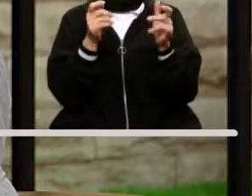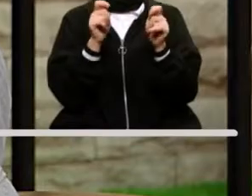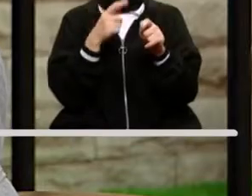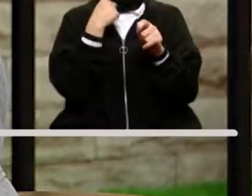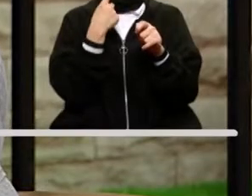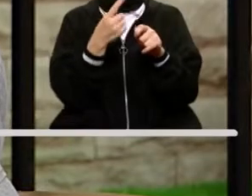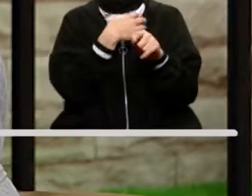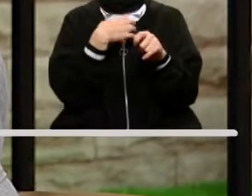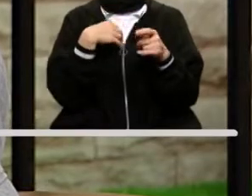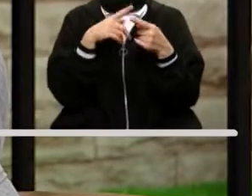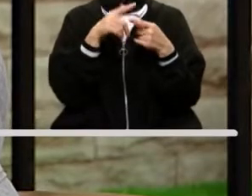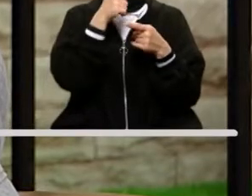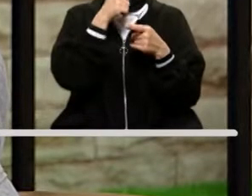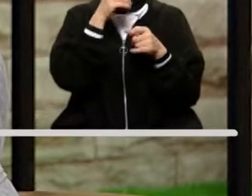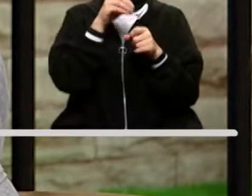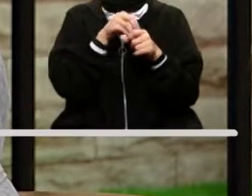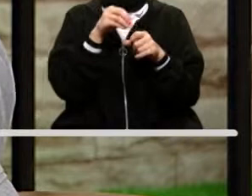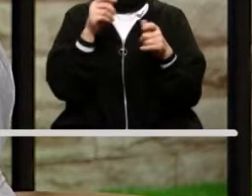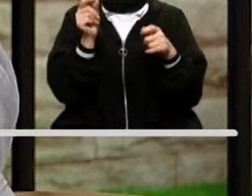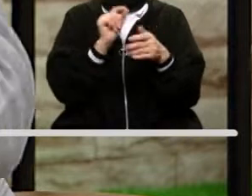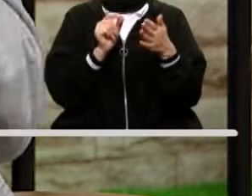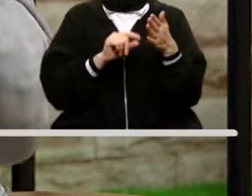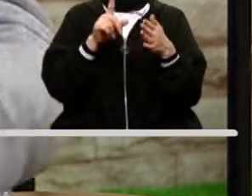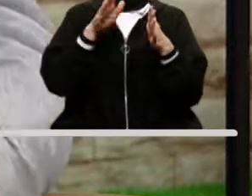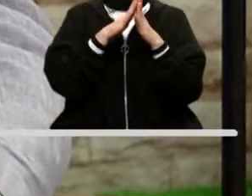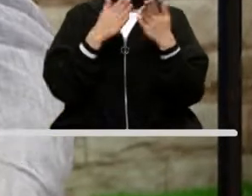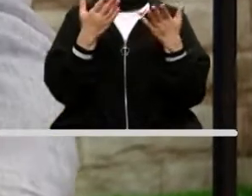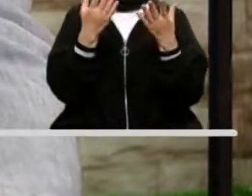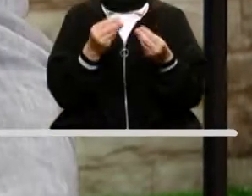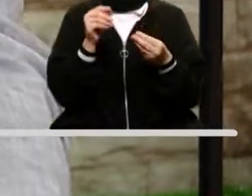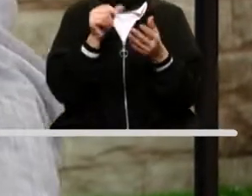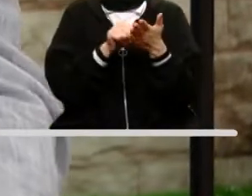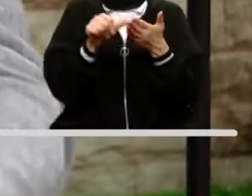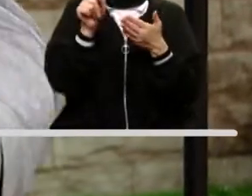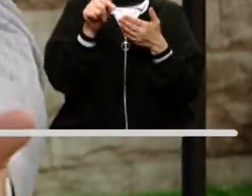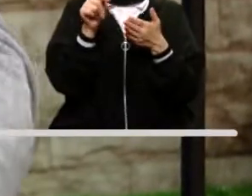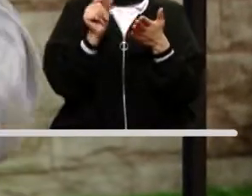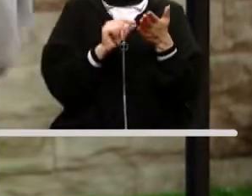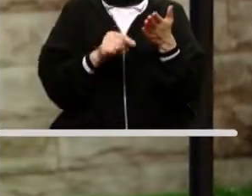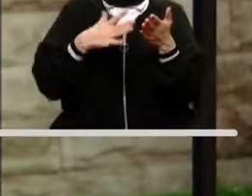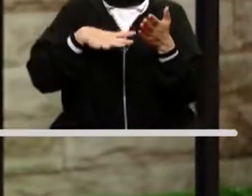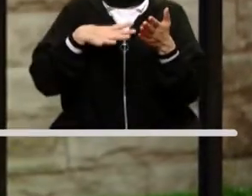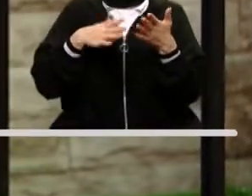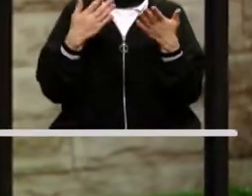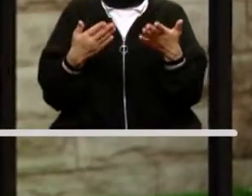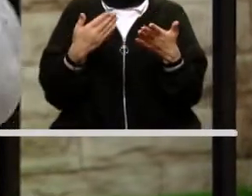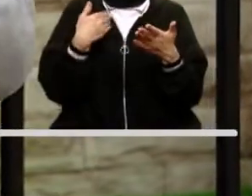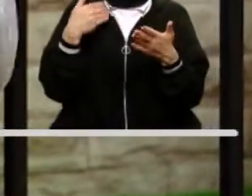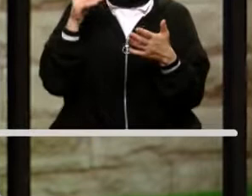çaresiz kalan anneler babalar için yazılmış bir kitap. El bu konu başlıklarının hepsini. Lütfen hepsi burada yazılı zaten. Yani isteyen hatta ben gönderebilirim